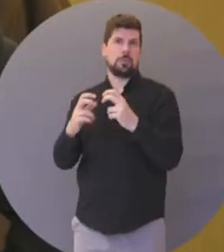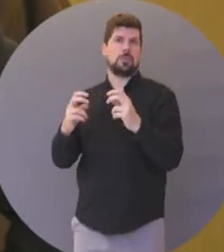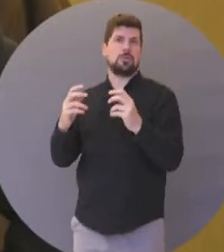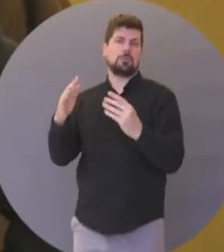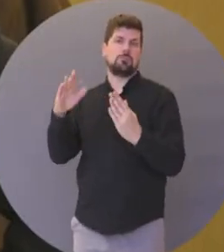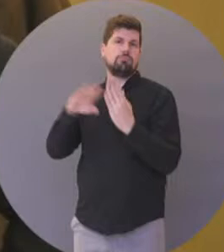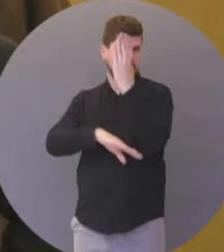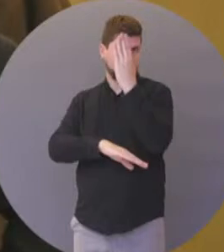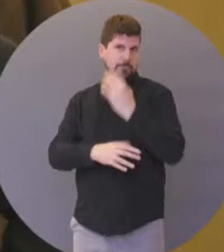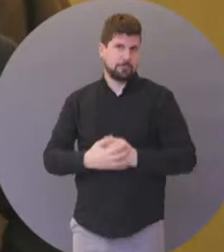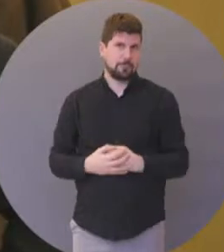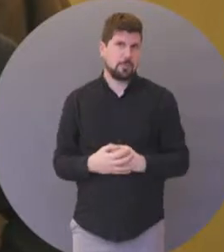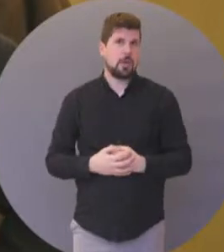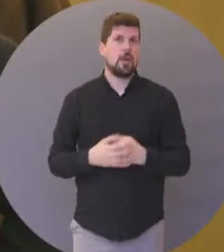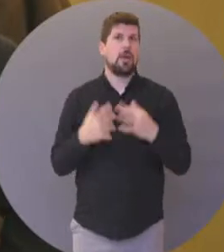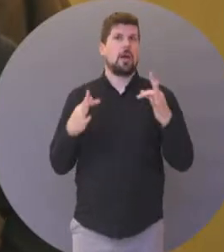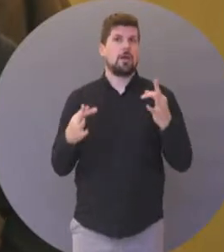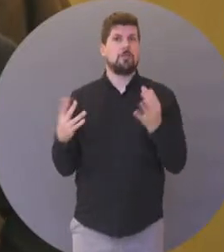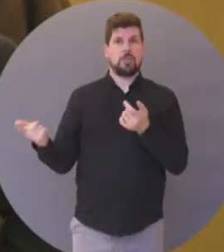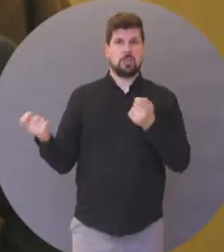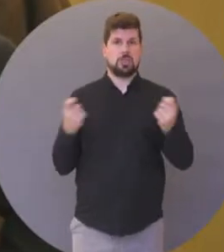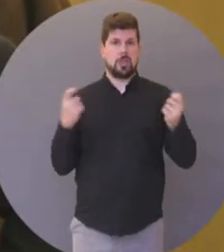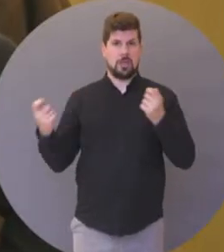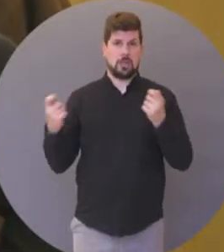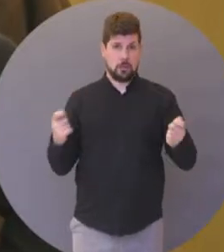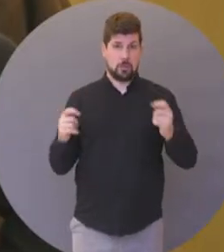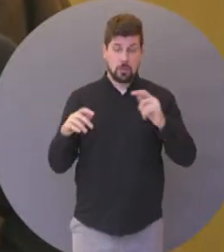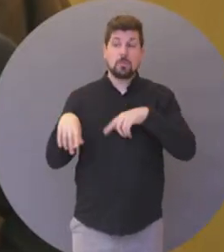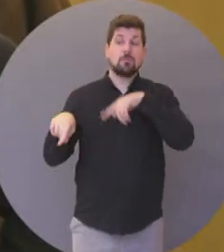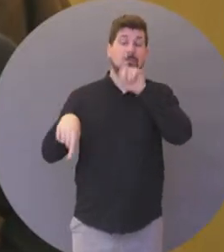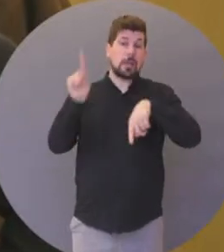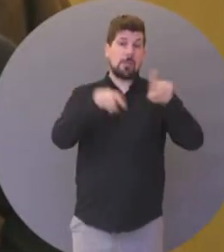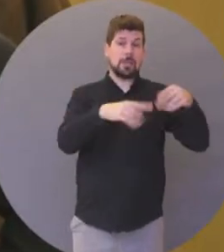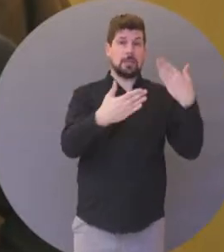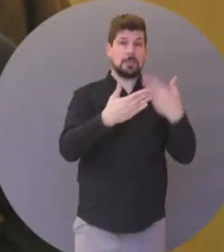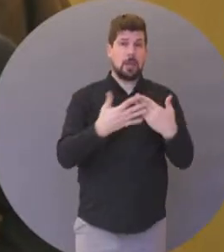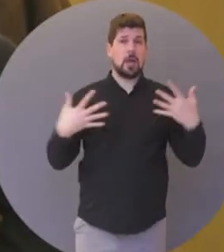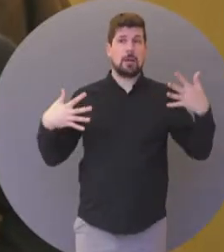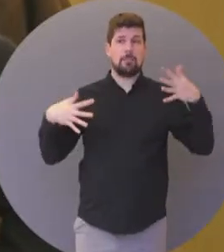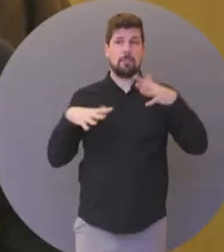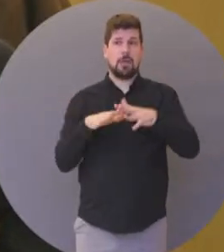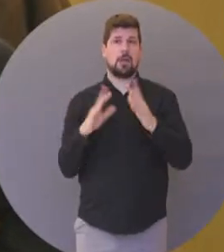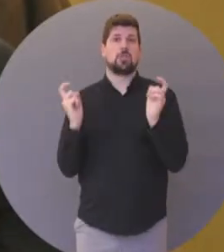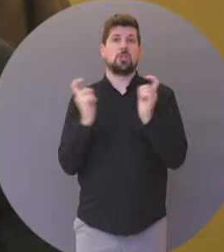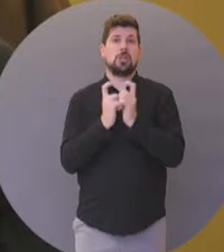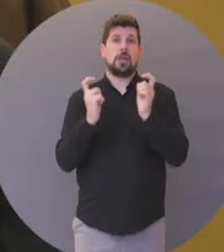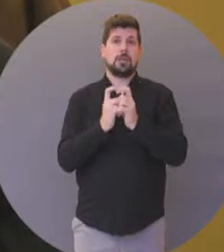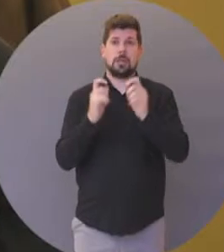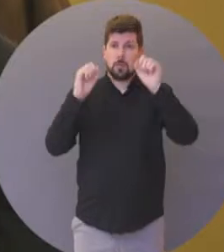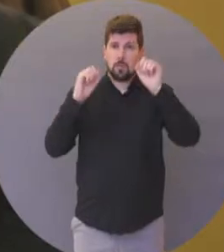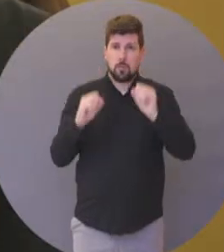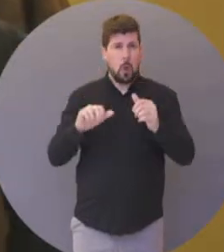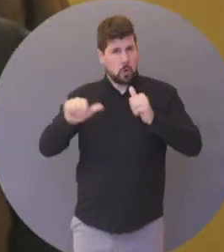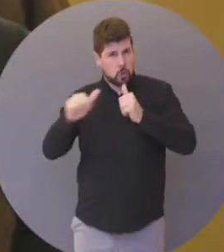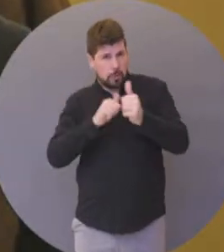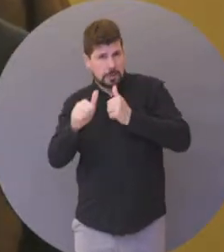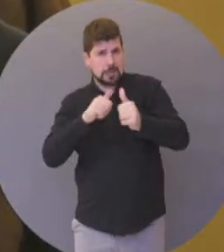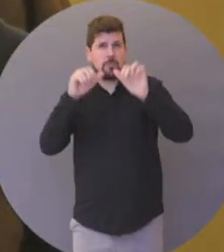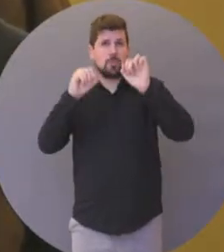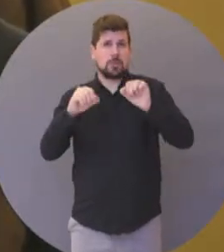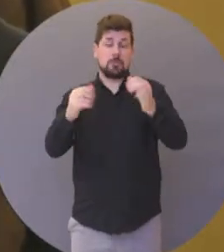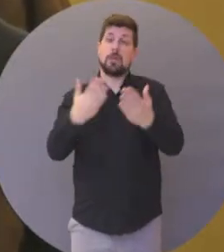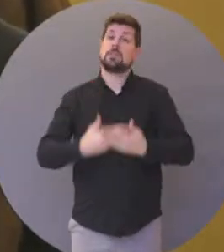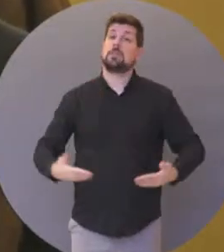l'on intègre des coups de gestion de la variabilité de ses ressources un mix électrique 100% renouvelable reste compétitif alors dans ces conditions